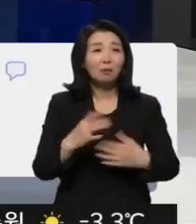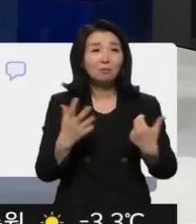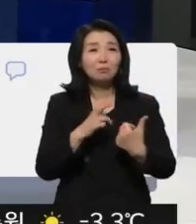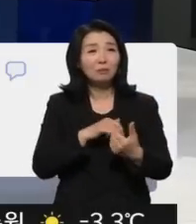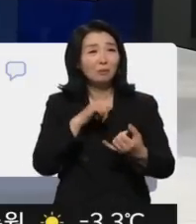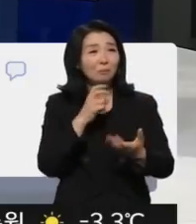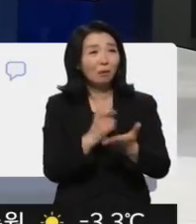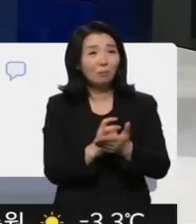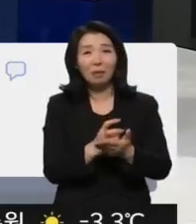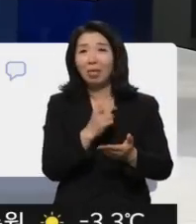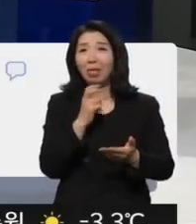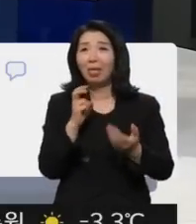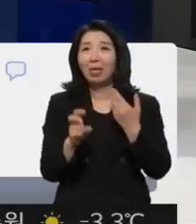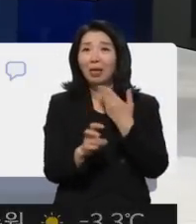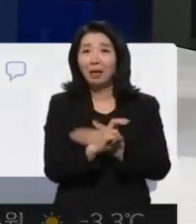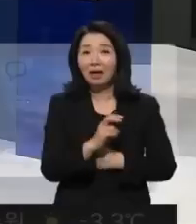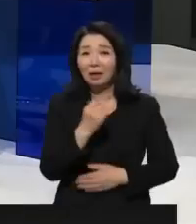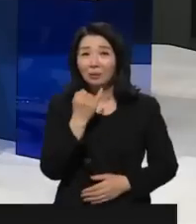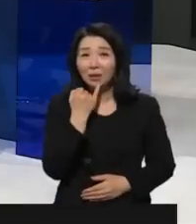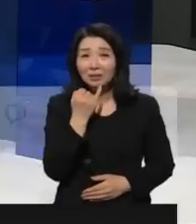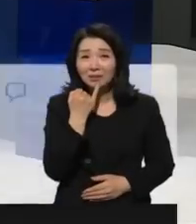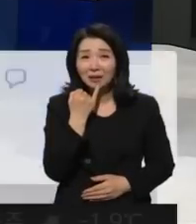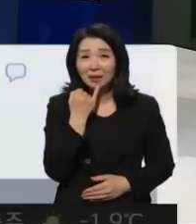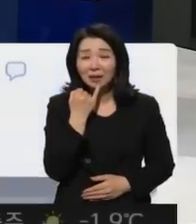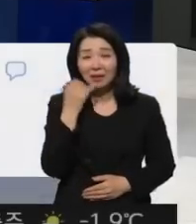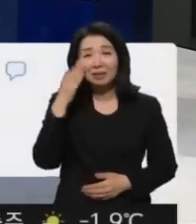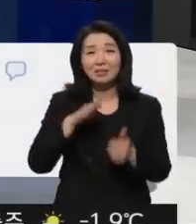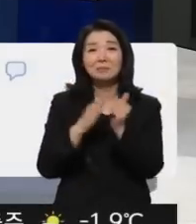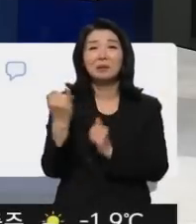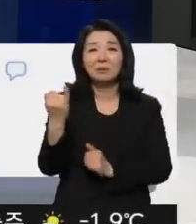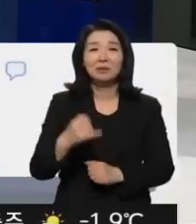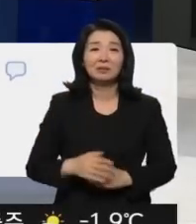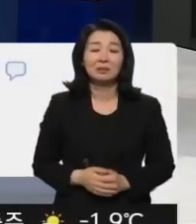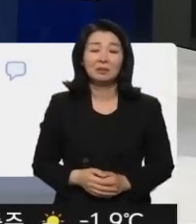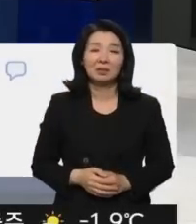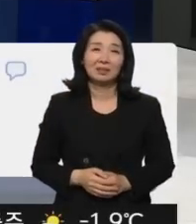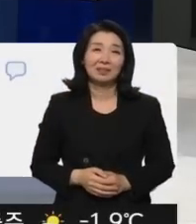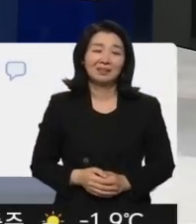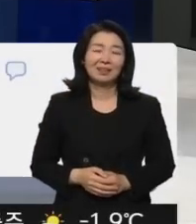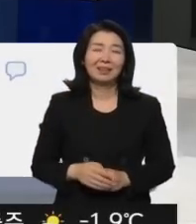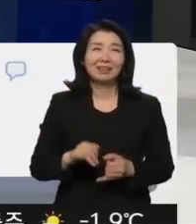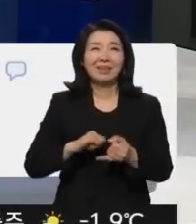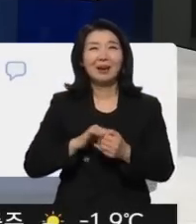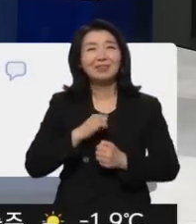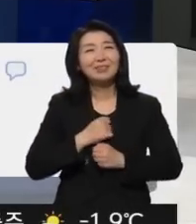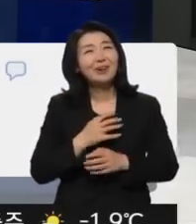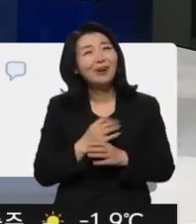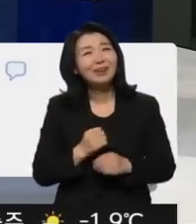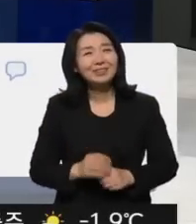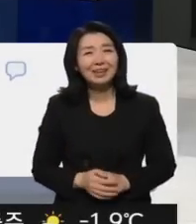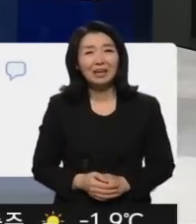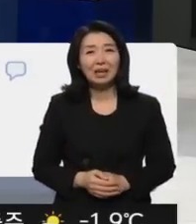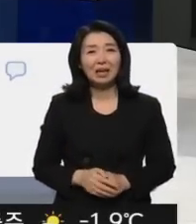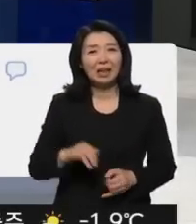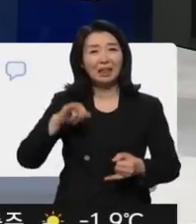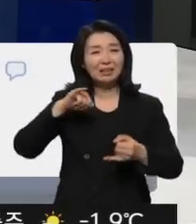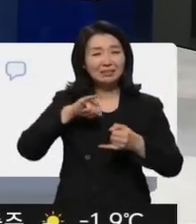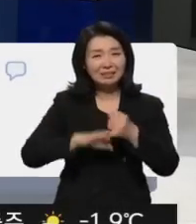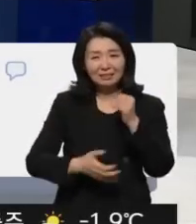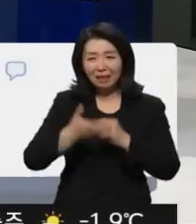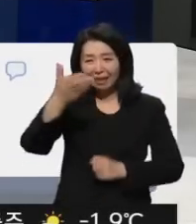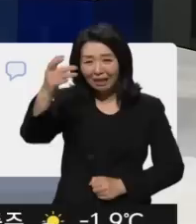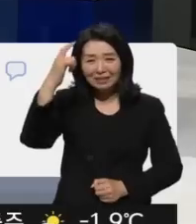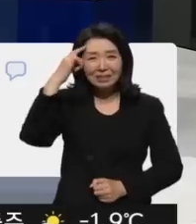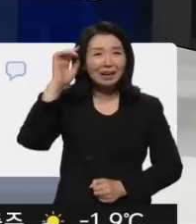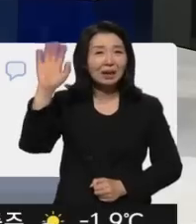라고 하셨는데요. 그리고 그림자 미녀 진희님께서는 지킨 적이 언제인지 어차피 지켜서 낸다는 생각도